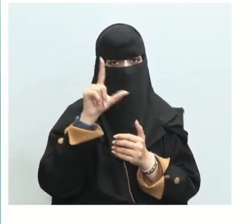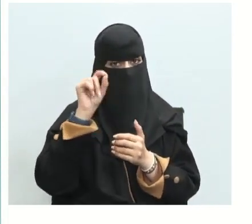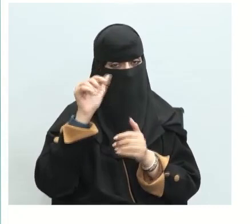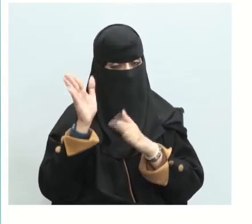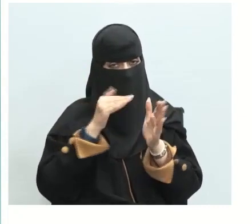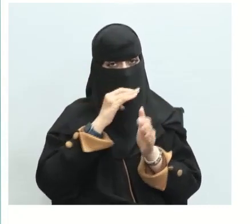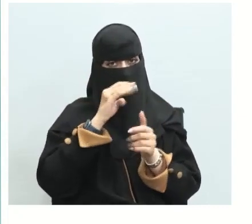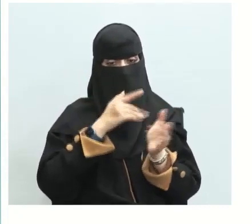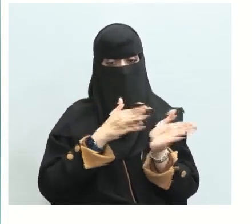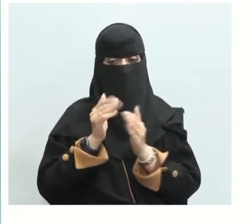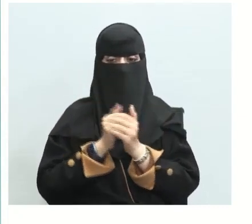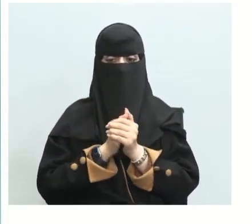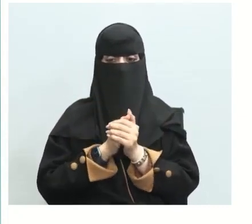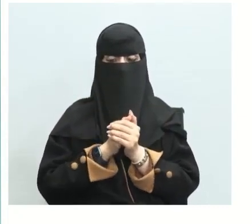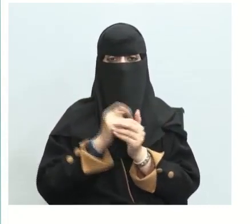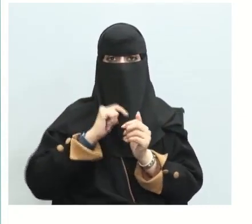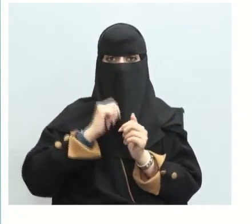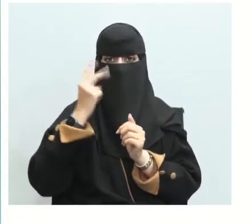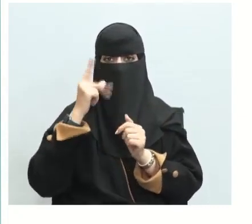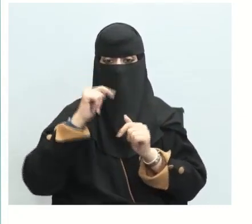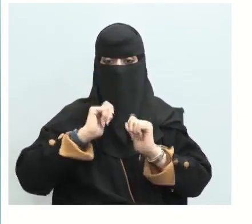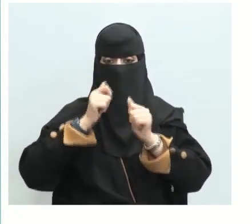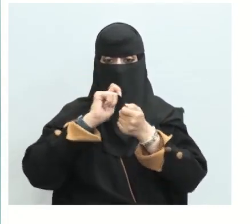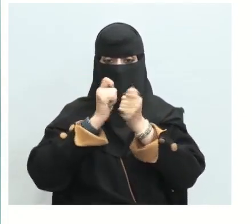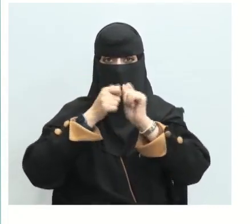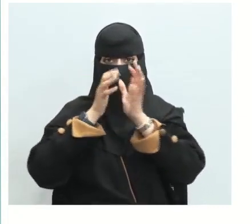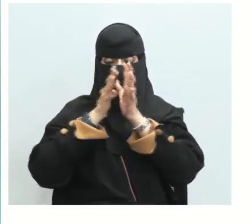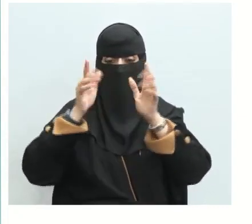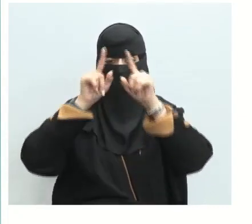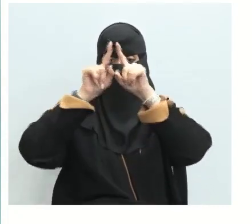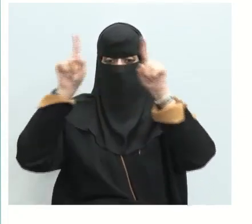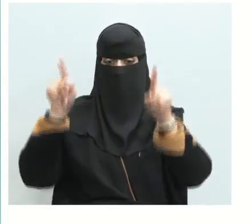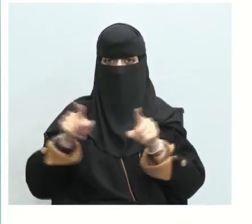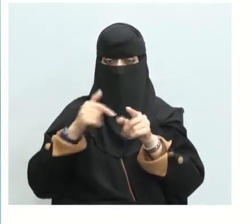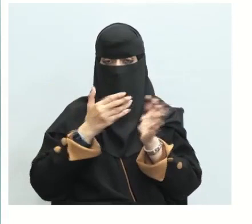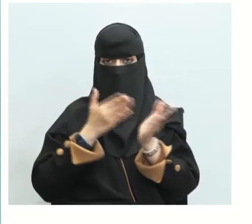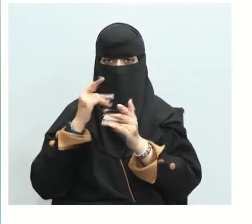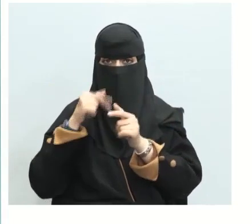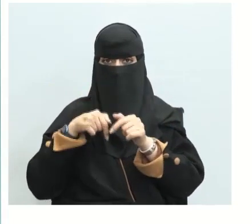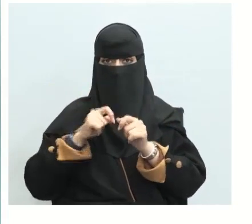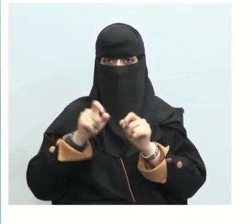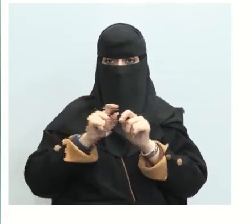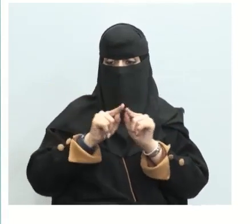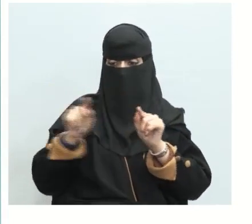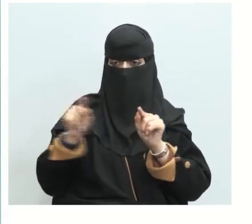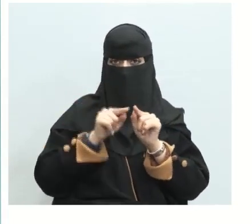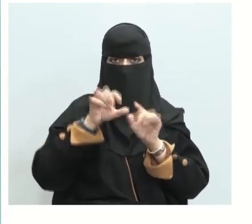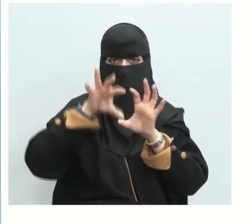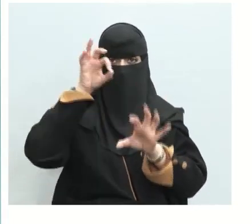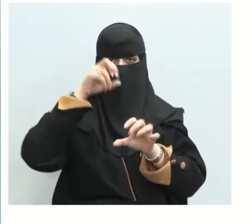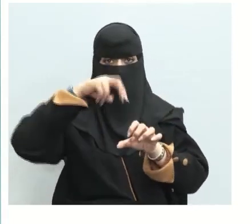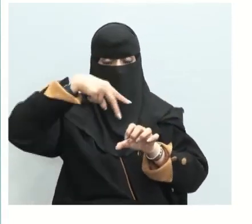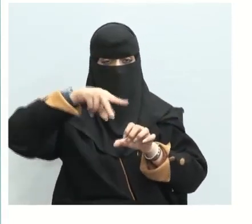ممتاز، الإجابة صحيحة. 2، يمكنك تغيير حجم عرض النافذة يدوياً أو اختيار